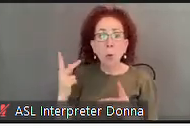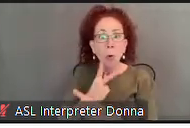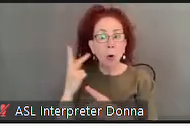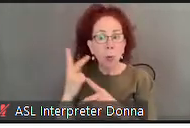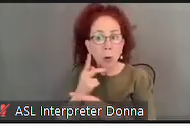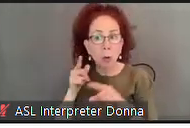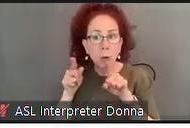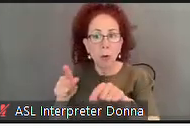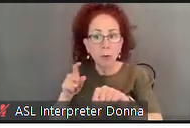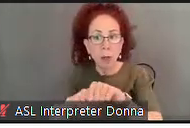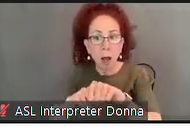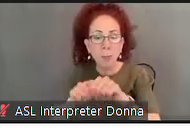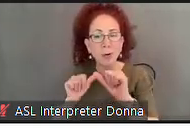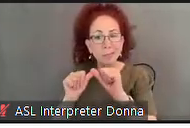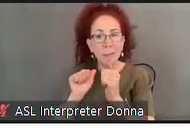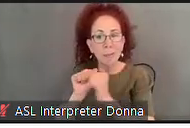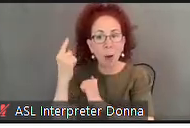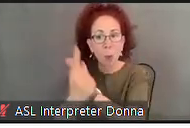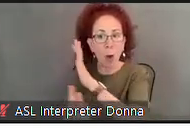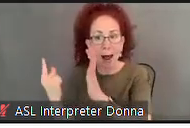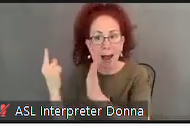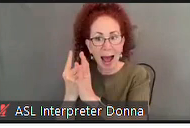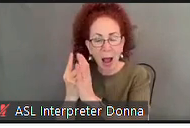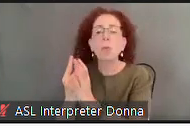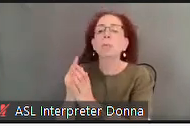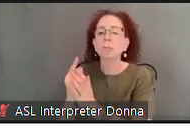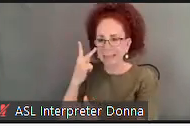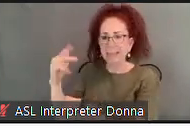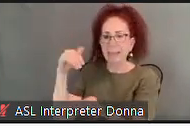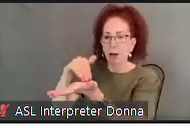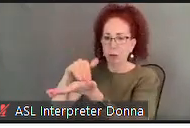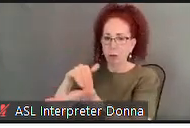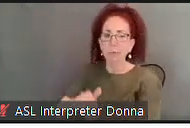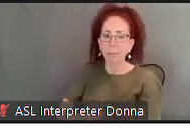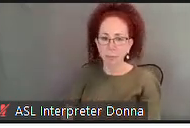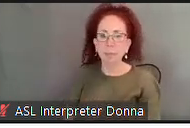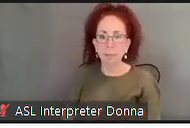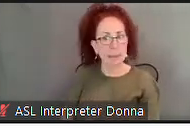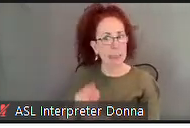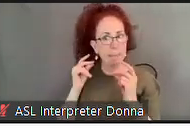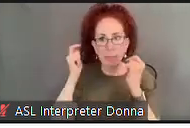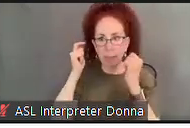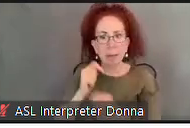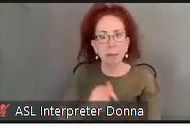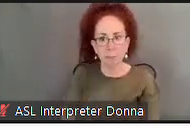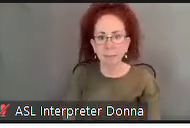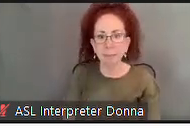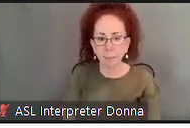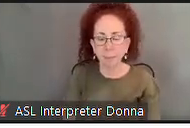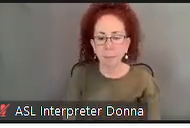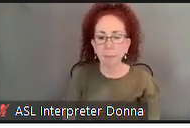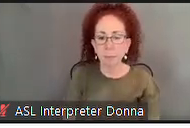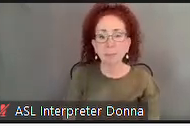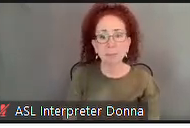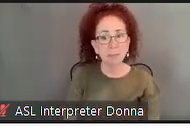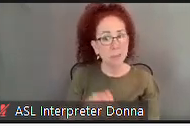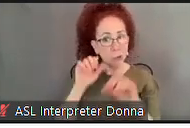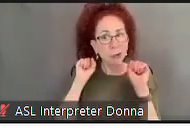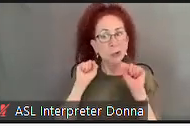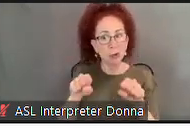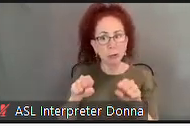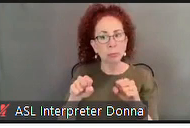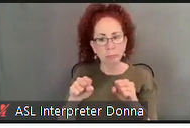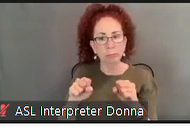如果症状更严重的话，或者超过一小时的话，你应该去看医生，马上去看。